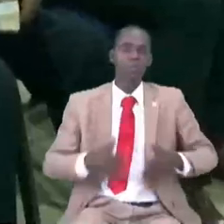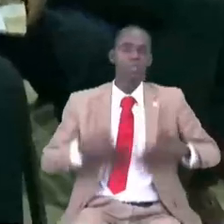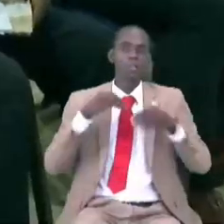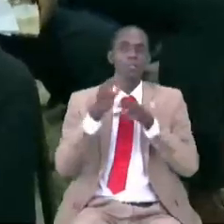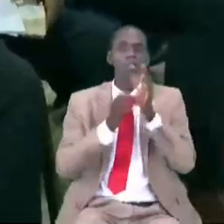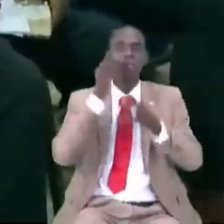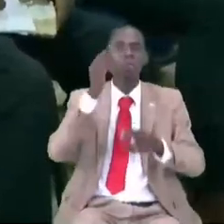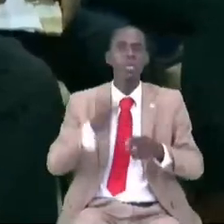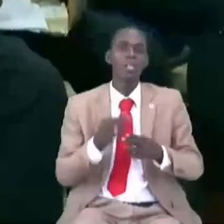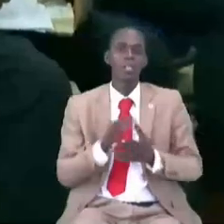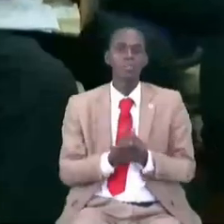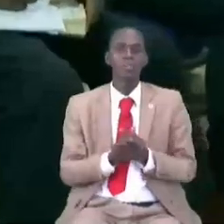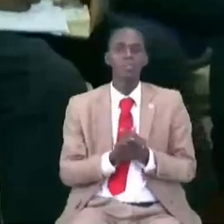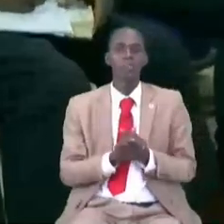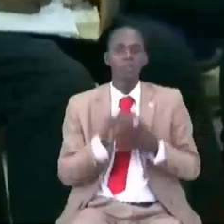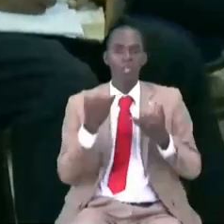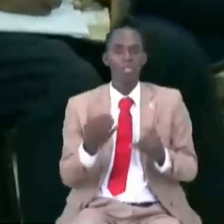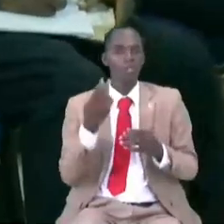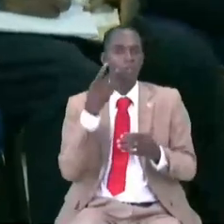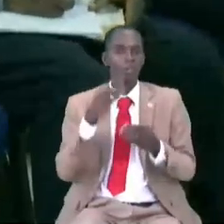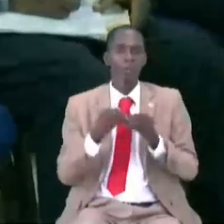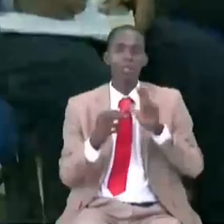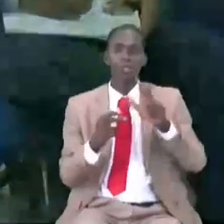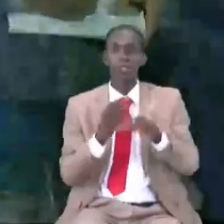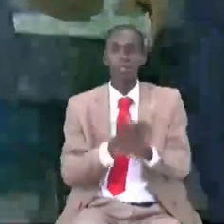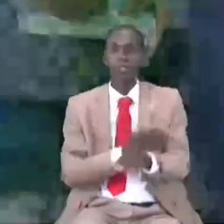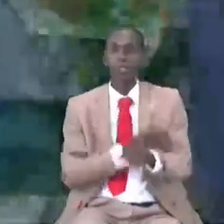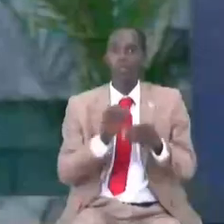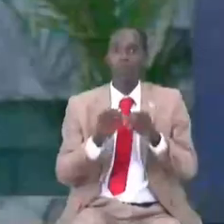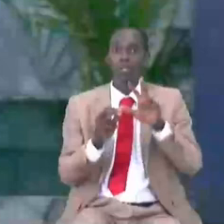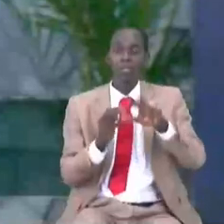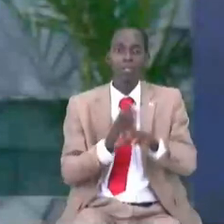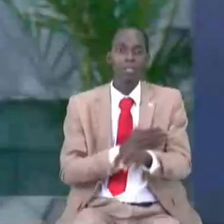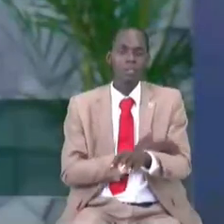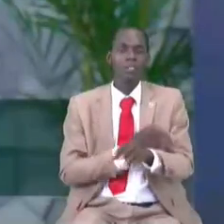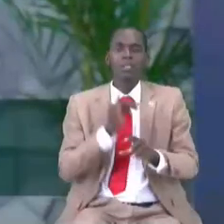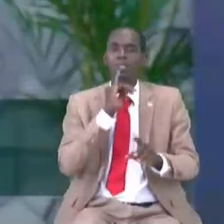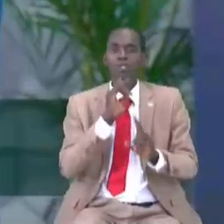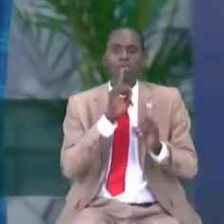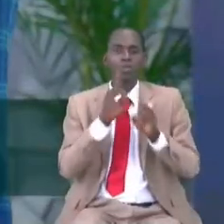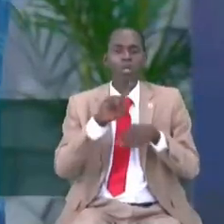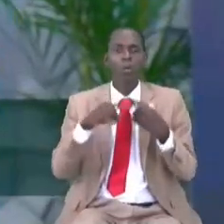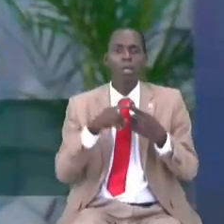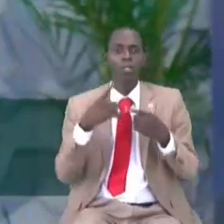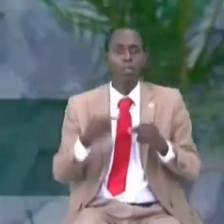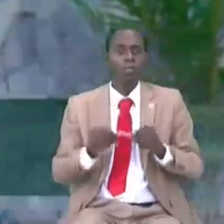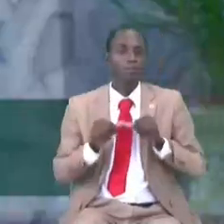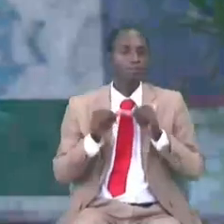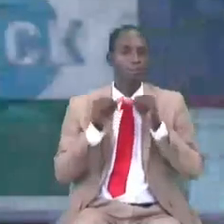élément maintenant, le pacte perpétuel avec le peuple purgé et paisible.